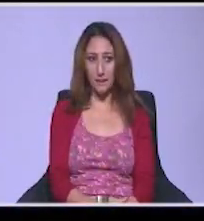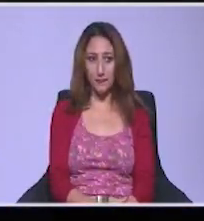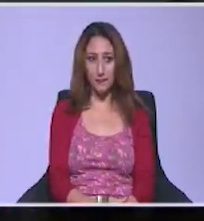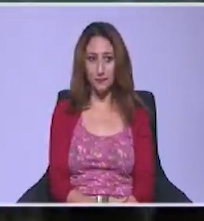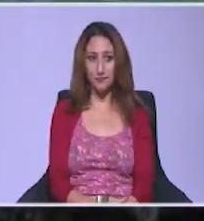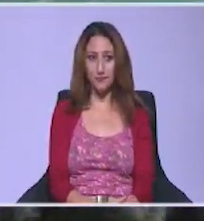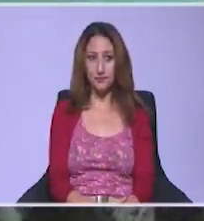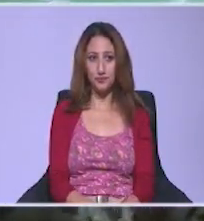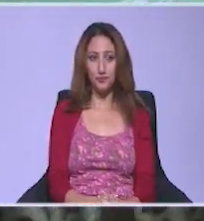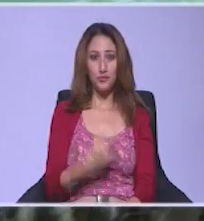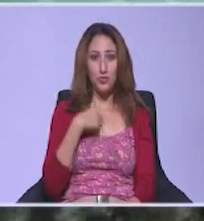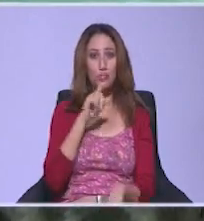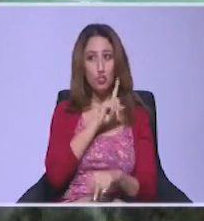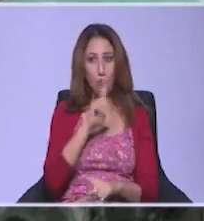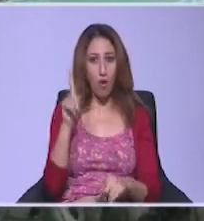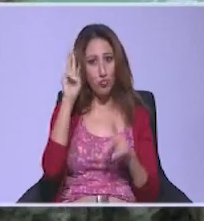انا مش